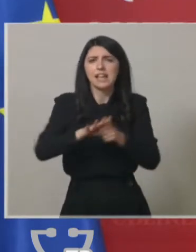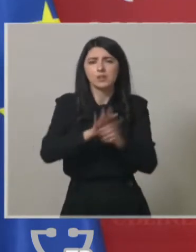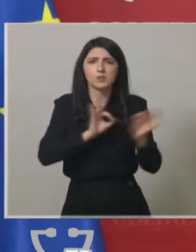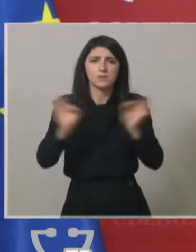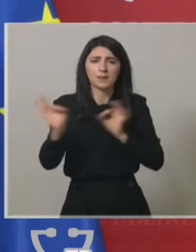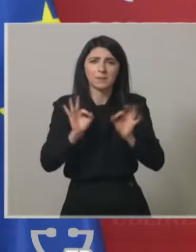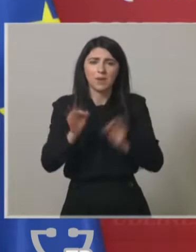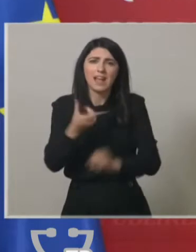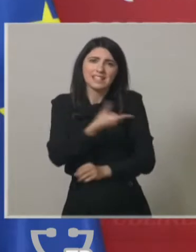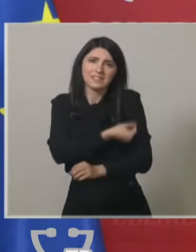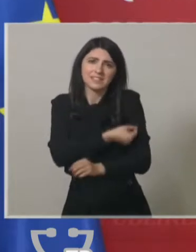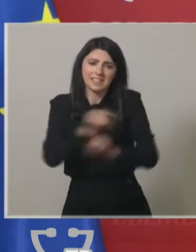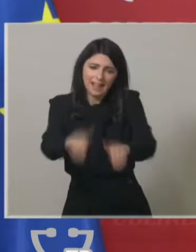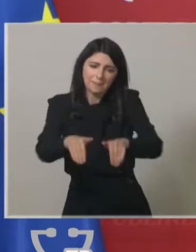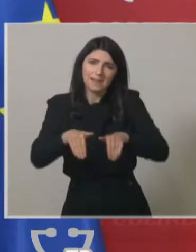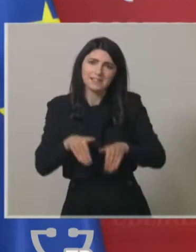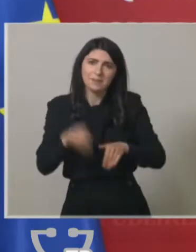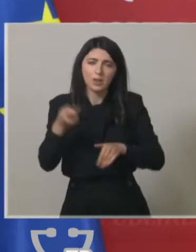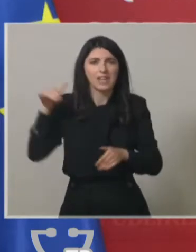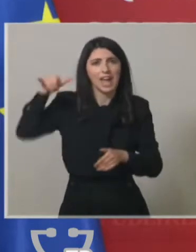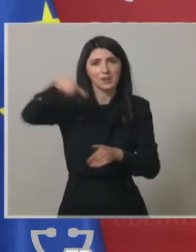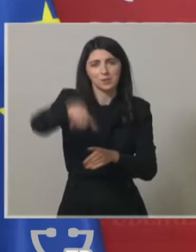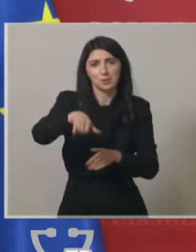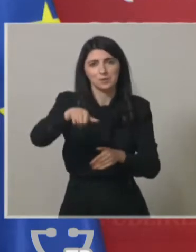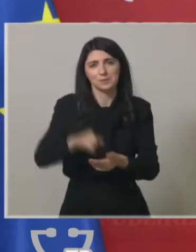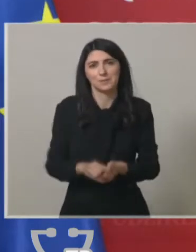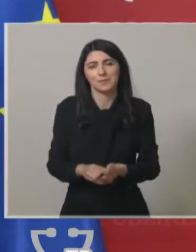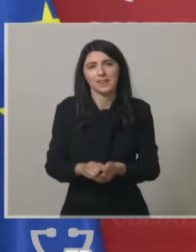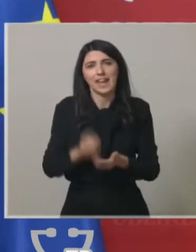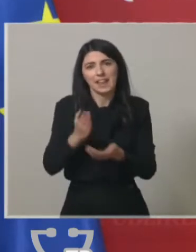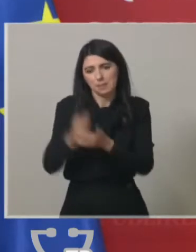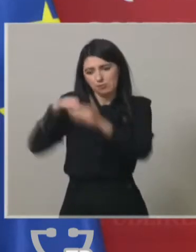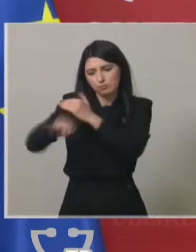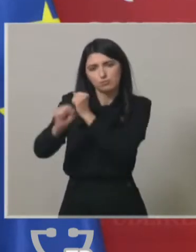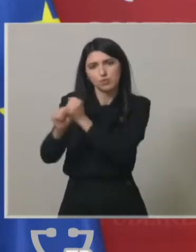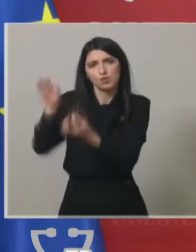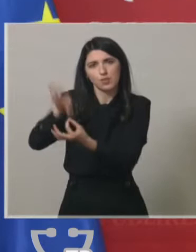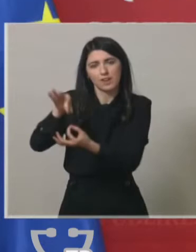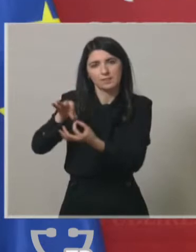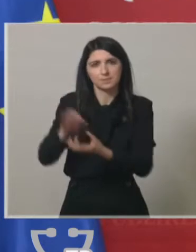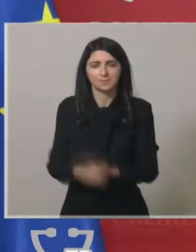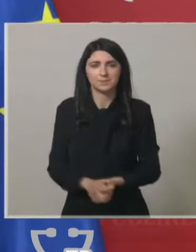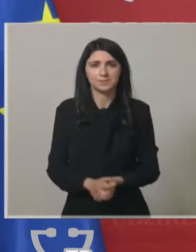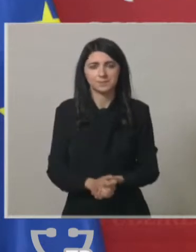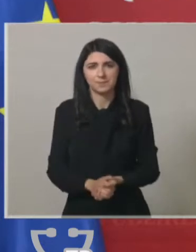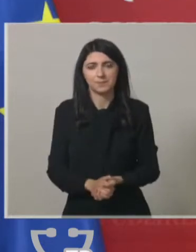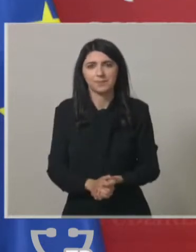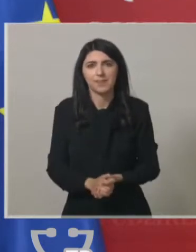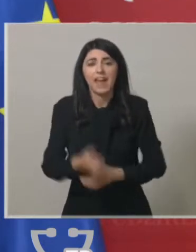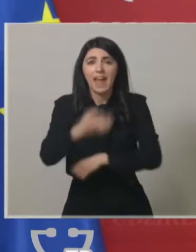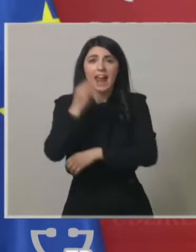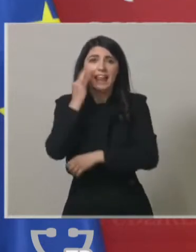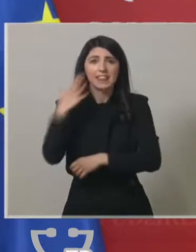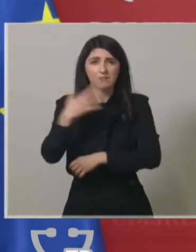да вакцините се преземат од аеродромот и соодветно се складираат. На дневно